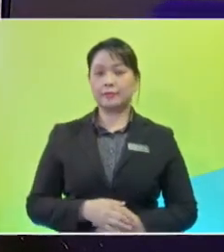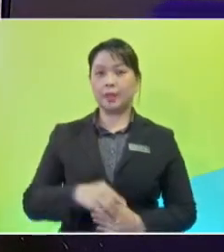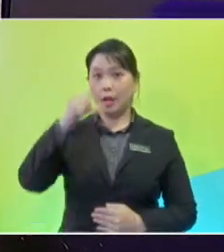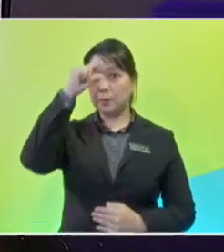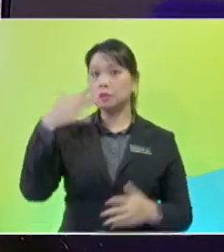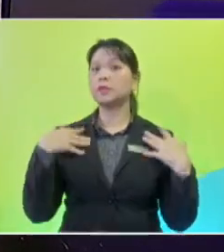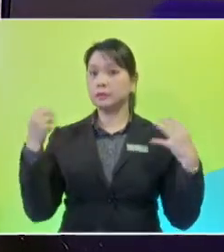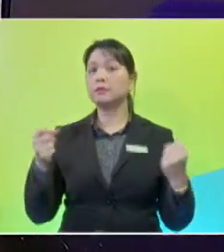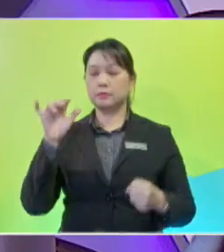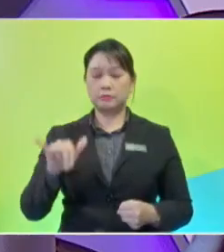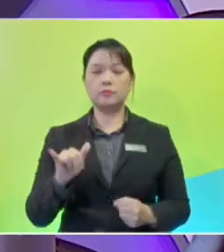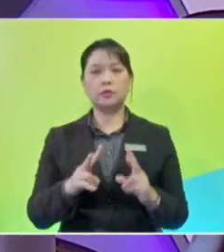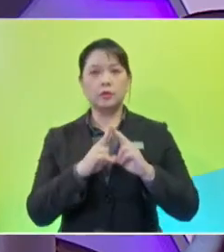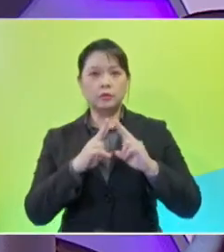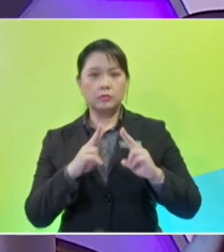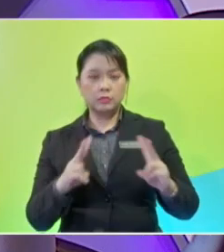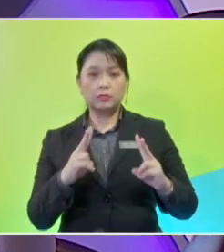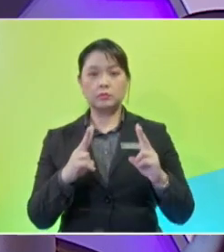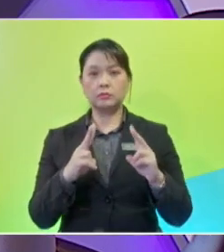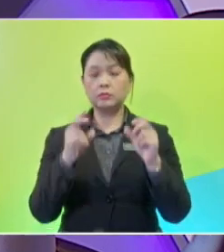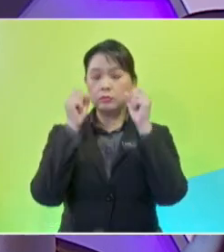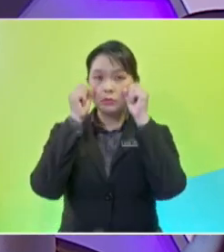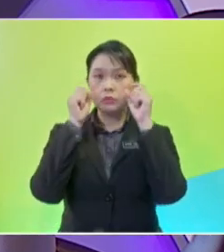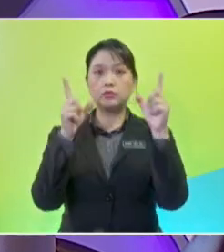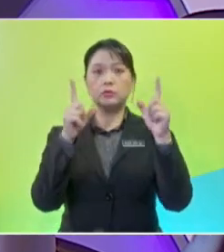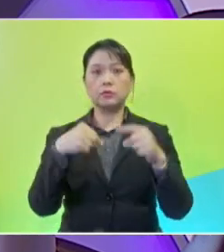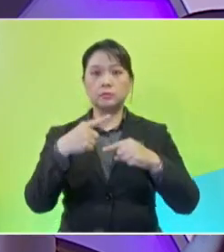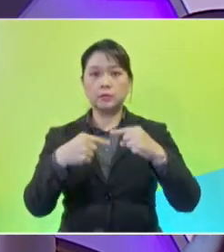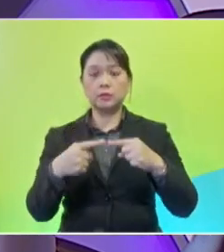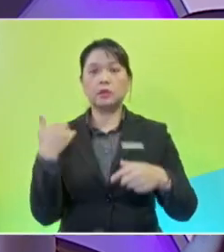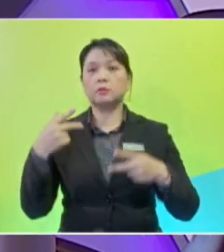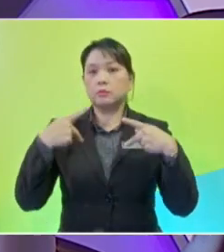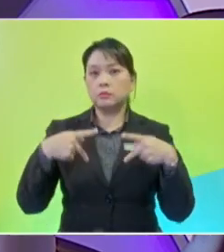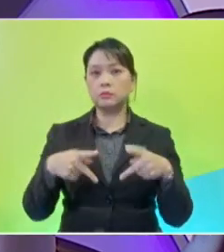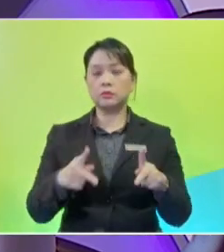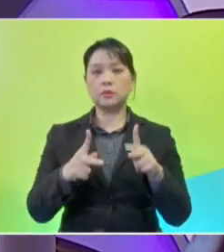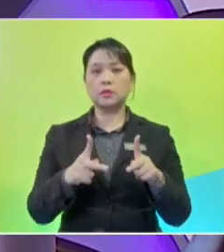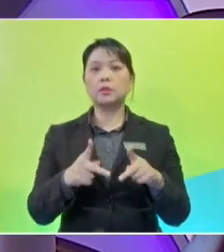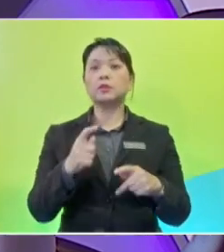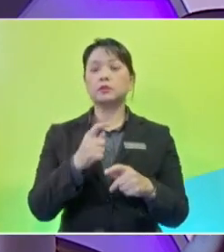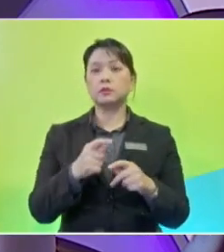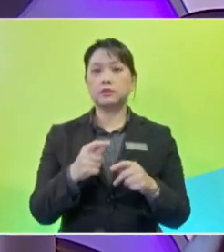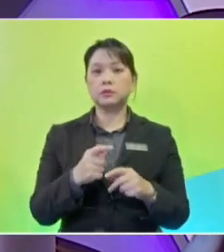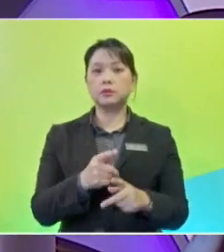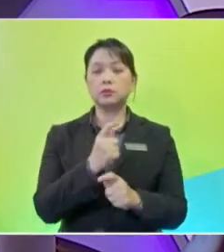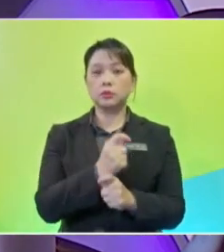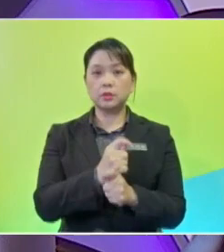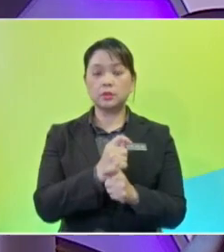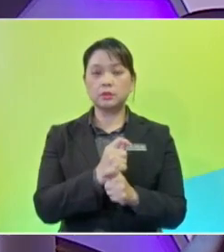Saya cukup teruji Apabila saya diberi peluang untuk mengendali tugasnya kali ini matematika